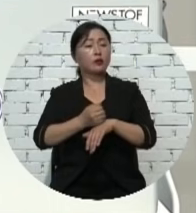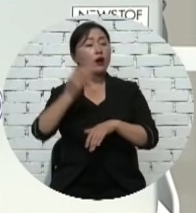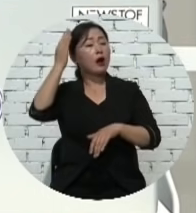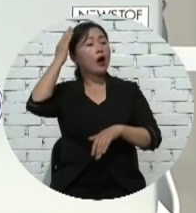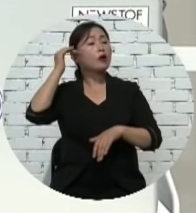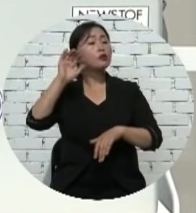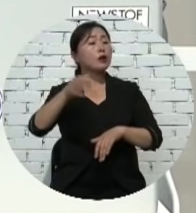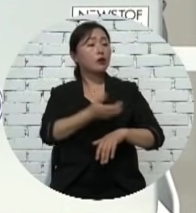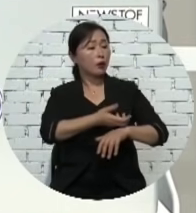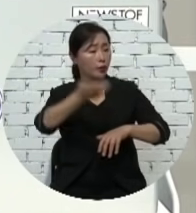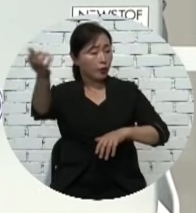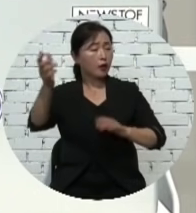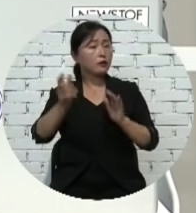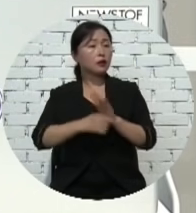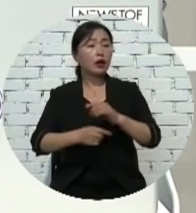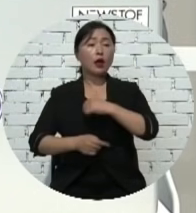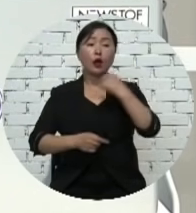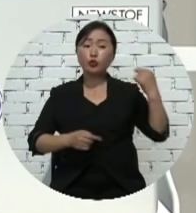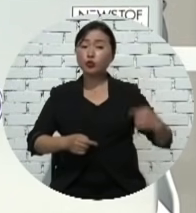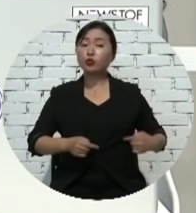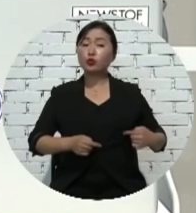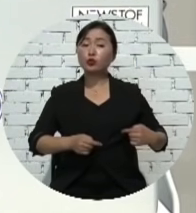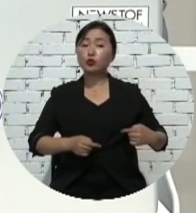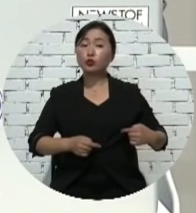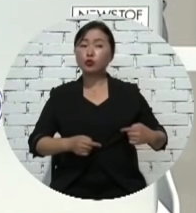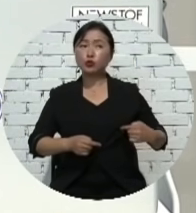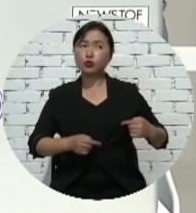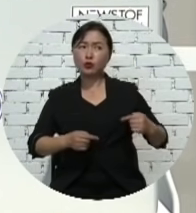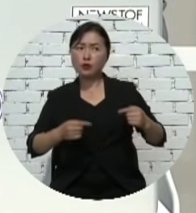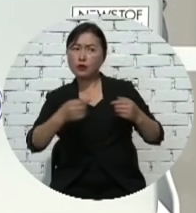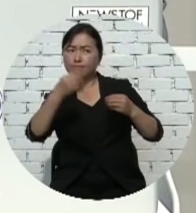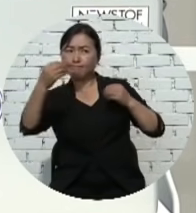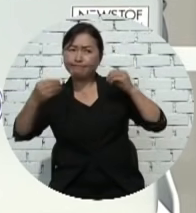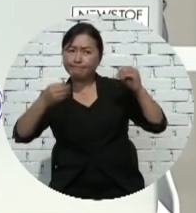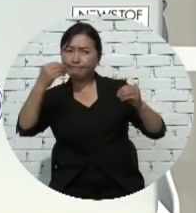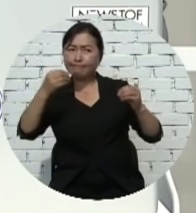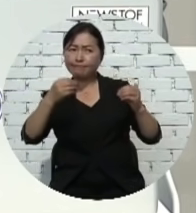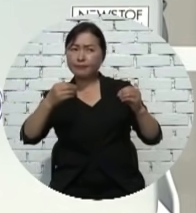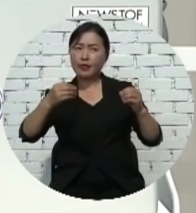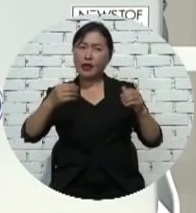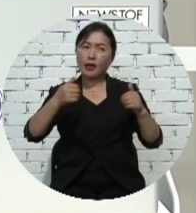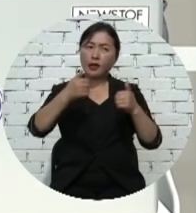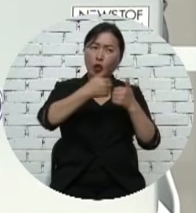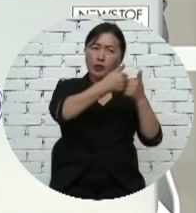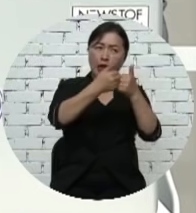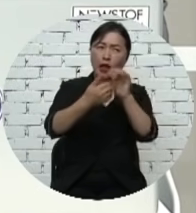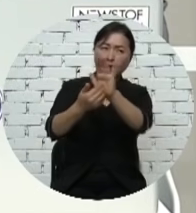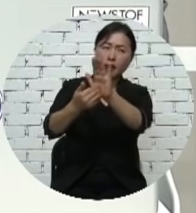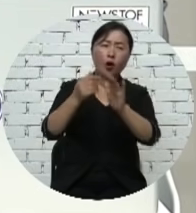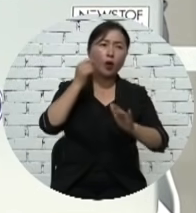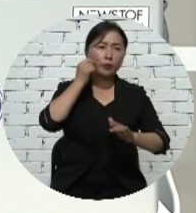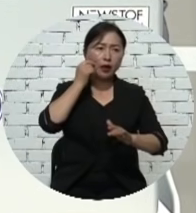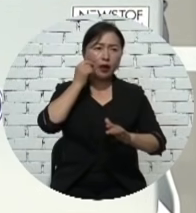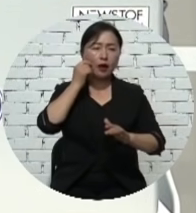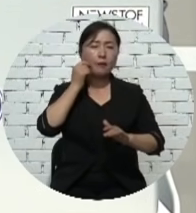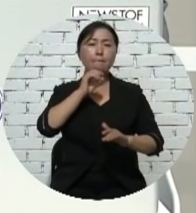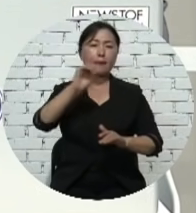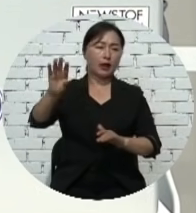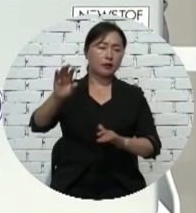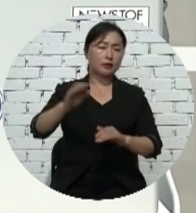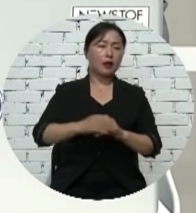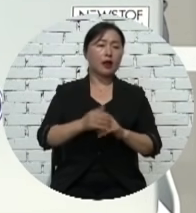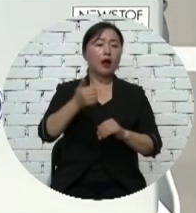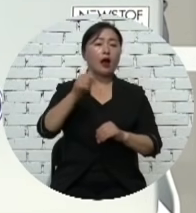나가야 되는데 그러면 중국을 견제하기가 어렵게 된다 이런 취지로 보냈는데 하노이 회담에 가기 전에 그